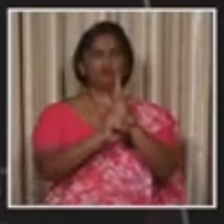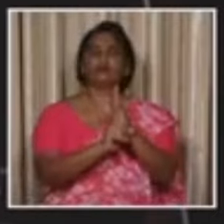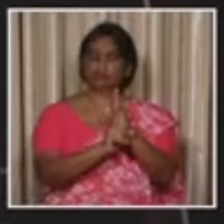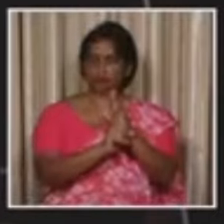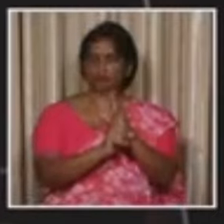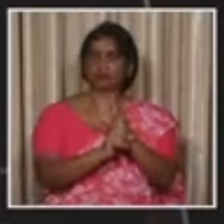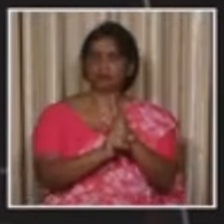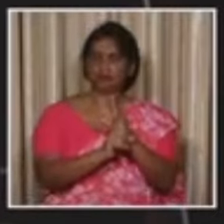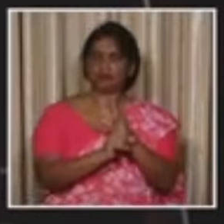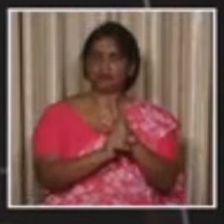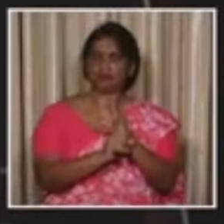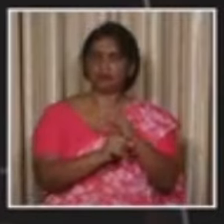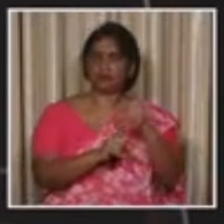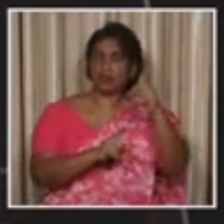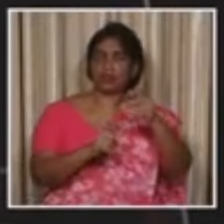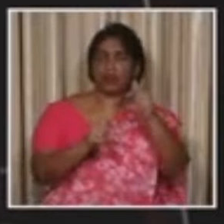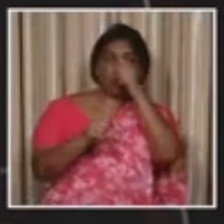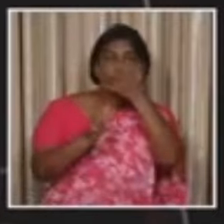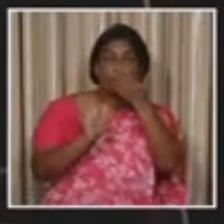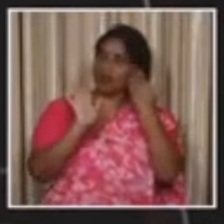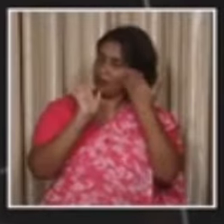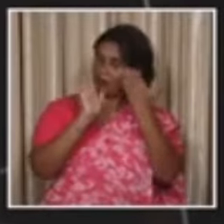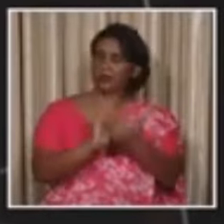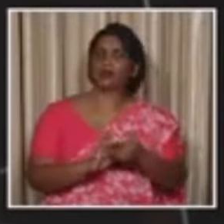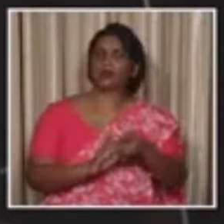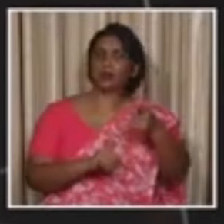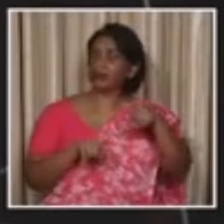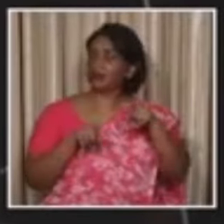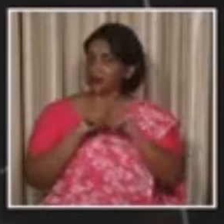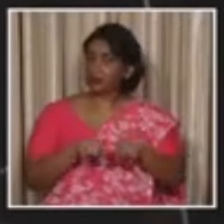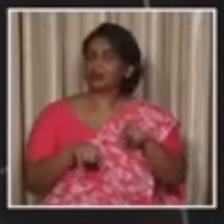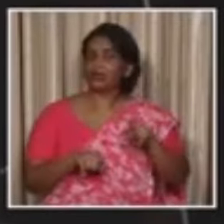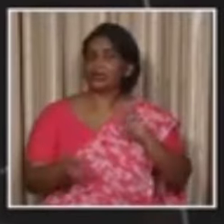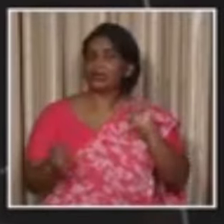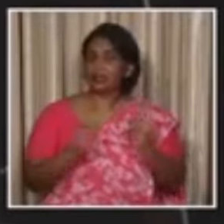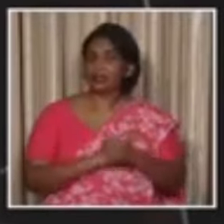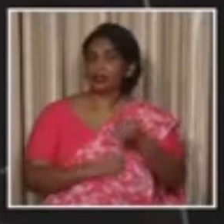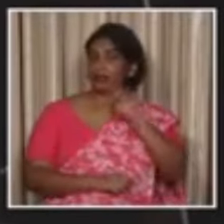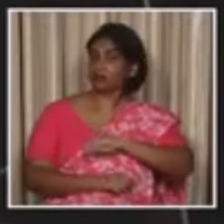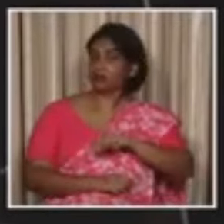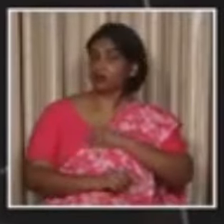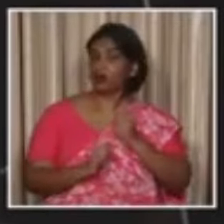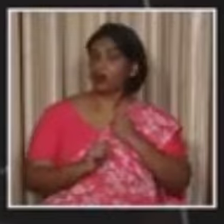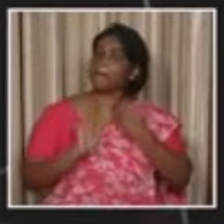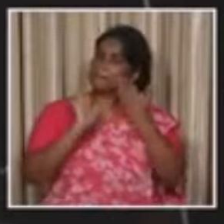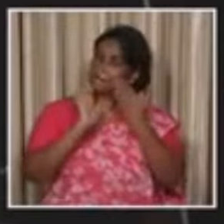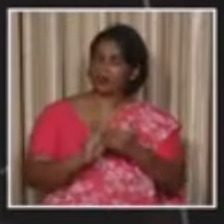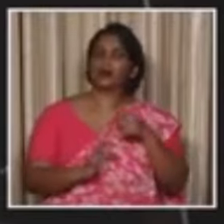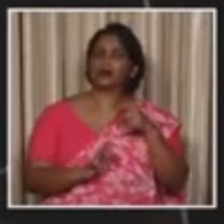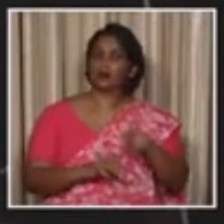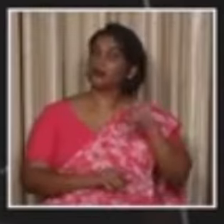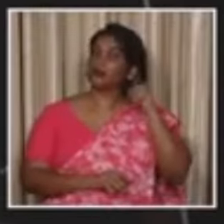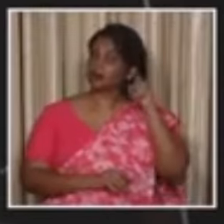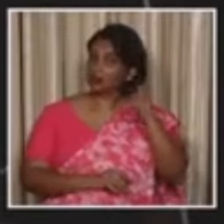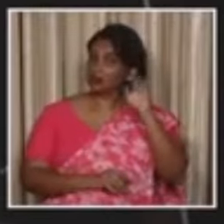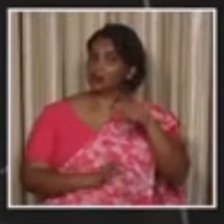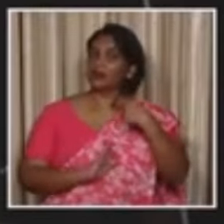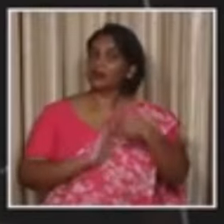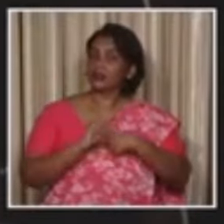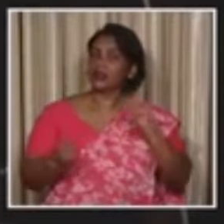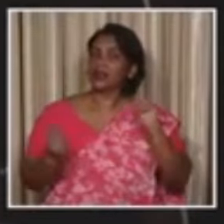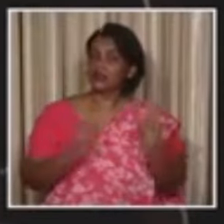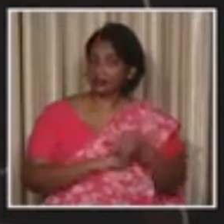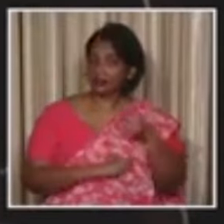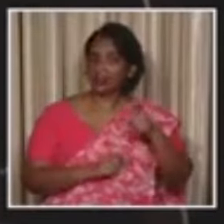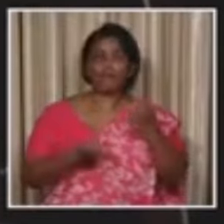මේ ඔබතුමාලා ගහලා තියෙන ගැහිලි ටික පෙන්වන්න. ඔබතුමාලා මේ ක්‍රිකට් එකෙන් හම්බ කරගෙන තියෙන ටික පෙන්වන්න. ඔබතුමාලා මේ රටේ ක්‍රිකට්